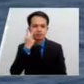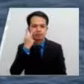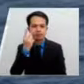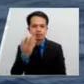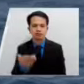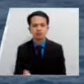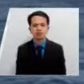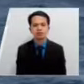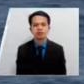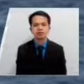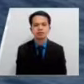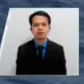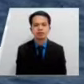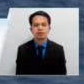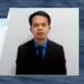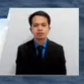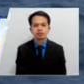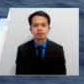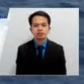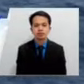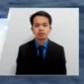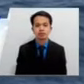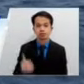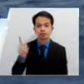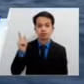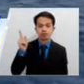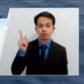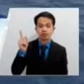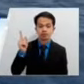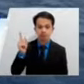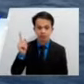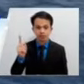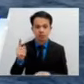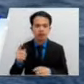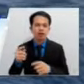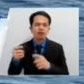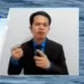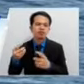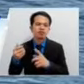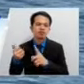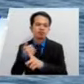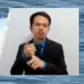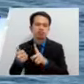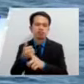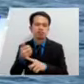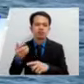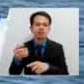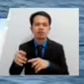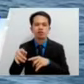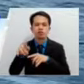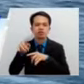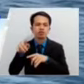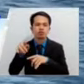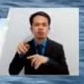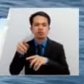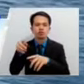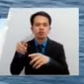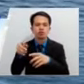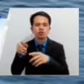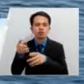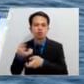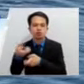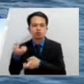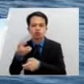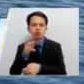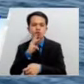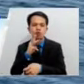Hindi lang ang BRT Dato Pagwaya ang barko ng Picar na naharas sa West Philippine Sea noong December 4. Pati ang sister ship nito na Dato Matanam